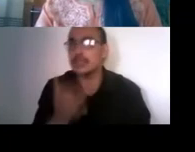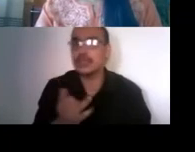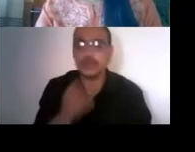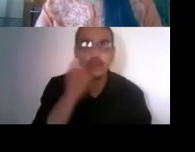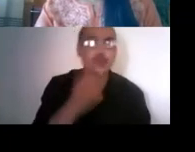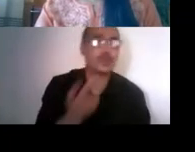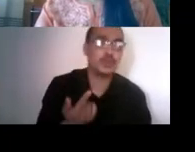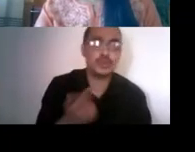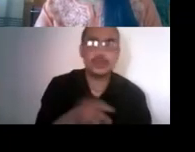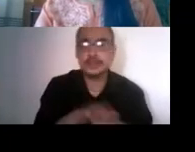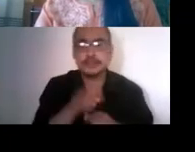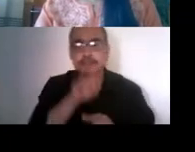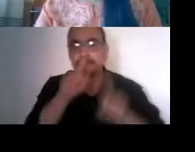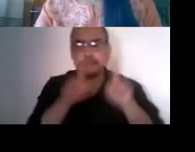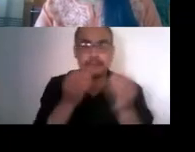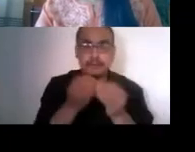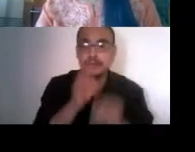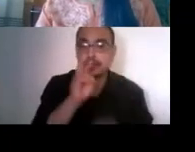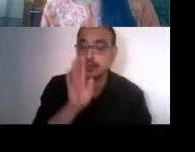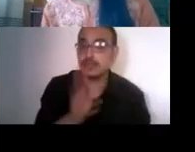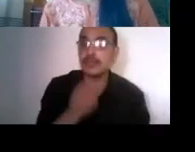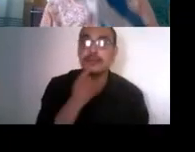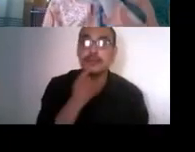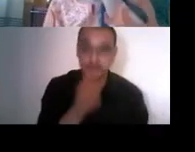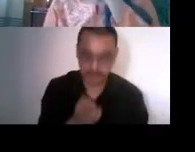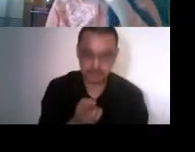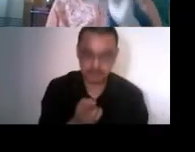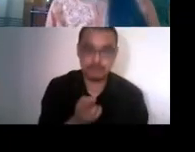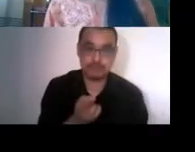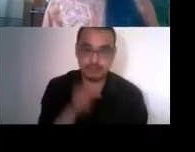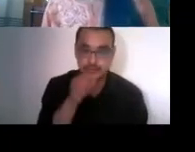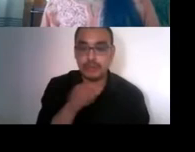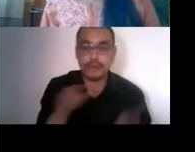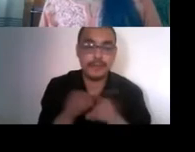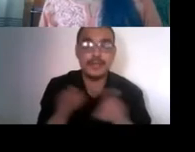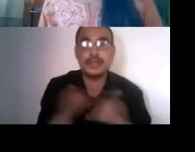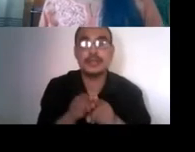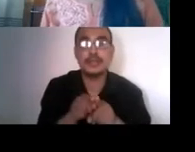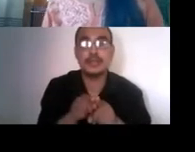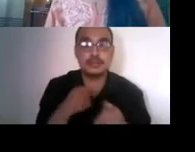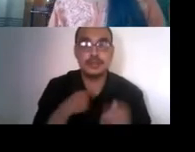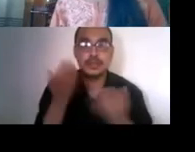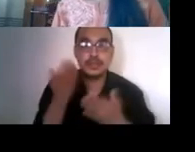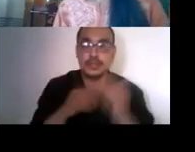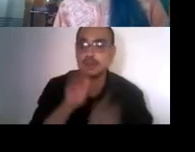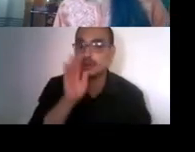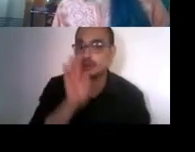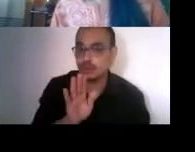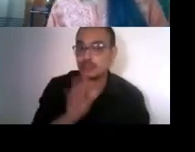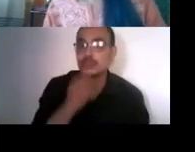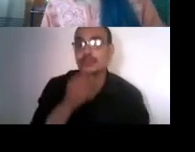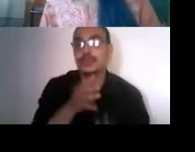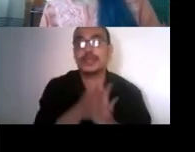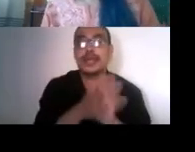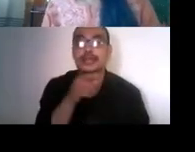प्रश्नहरू गरिरहेको छ भने होइन यो पनि के हो त म चाहिँ हिंसामा पर्दैछु भन्ने एउटा सङ्केत हामीलाई लाग्छ माया गरेर मलाई